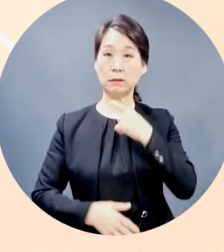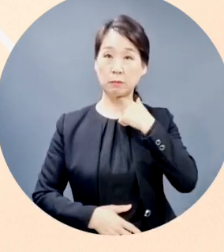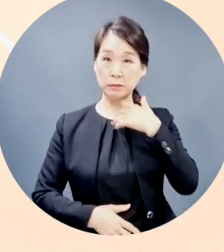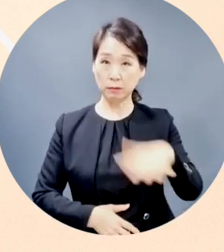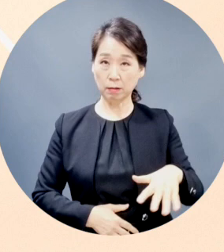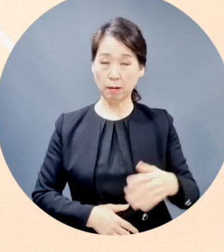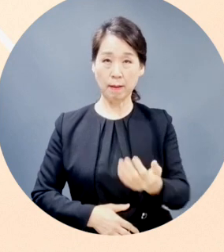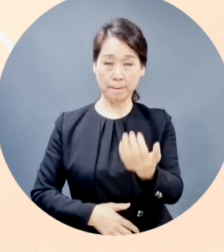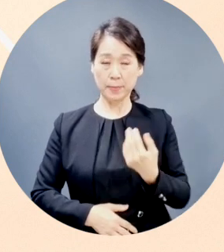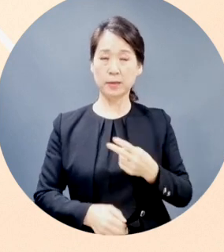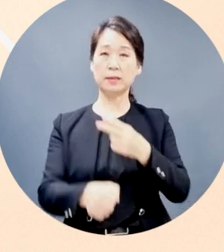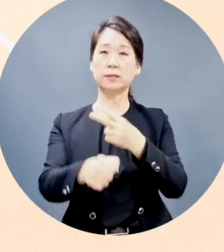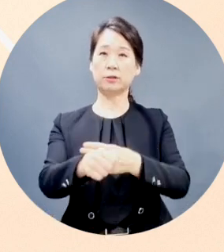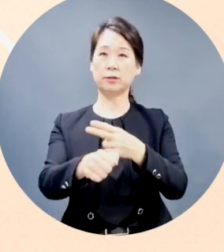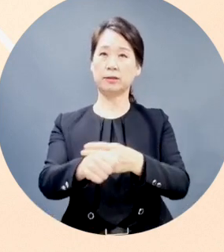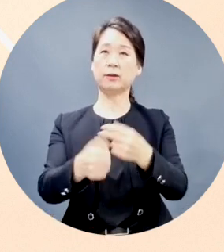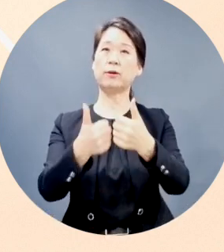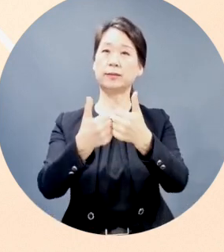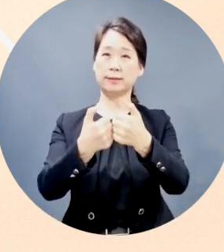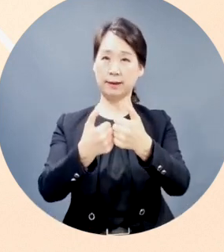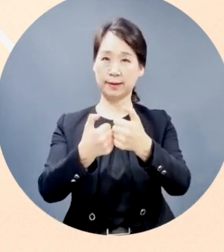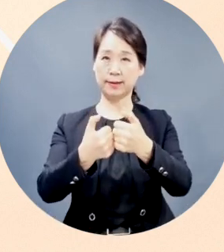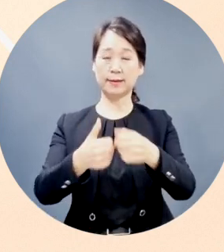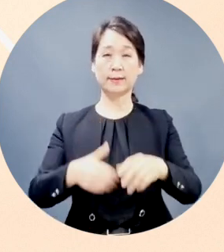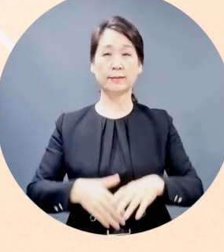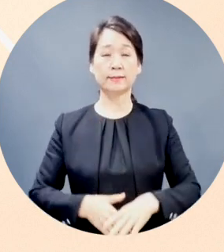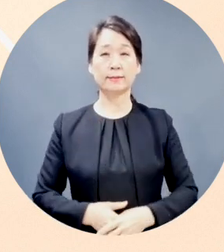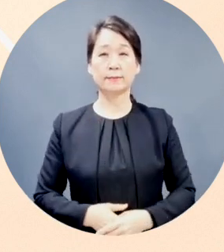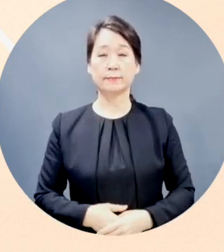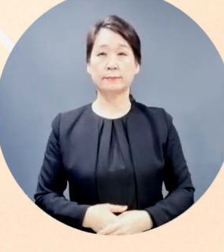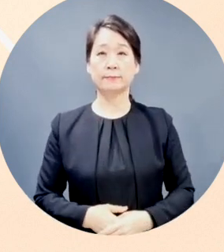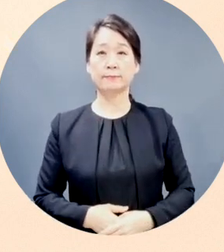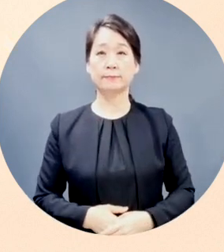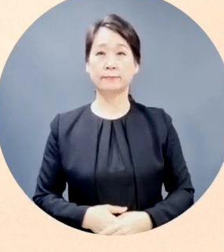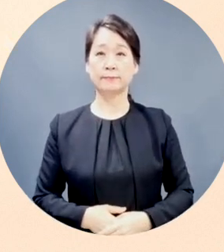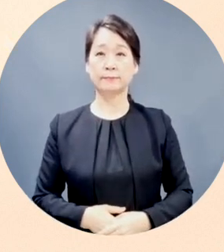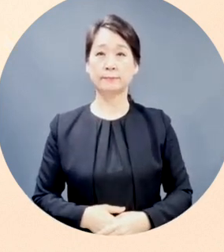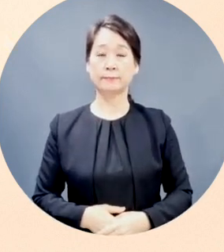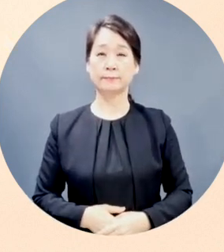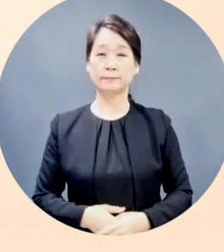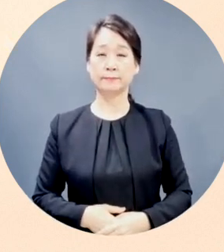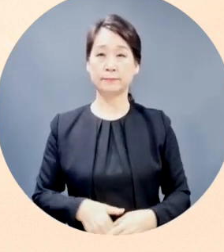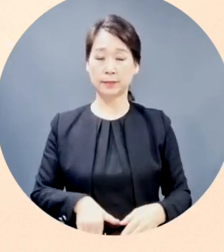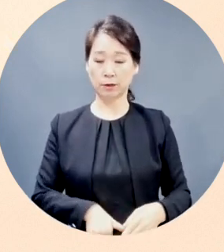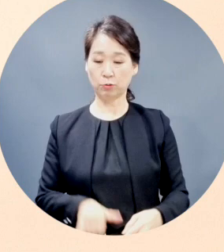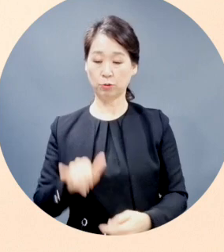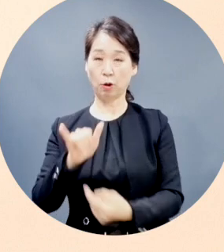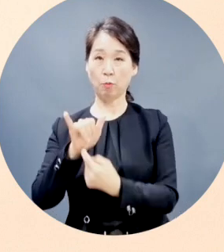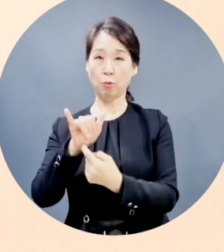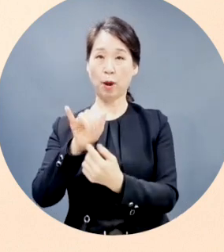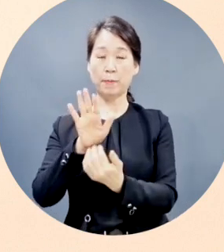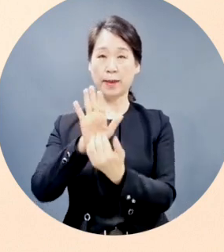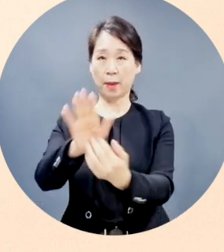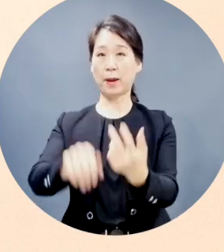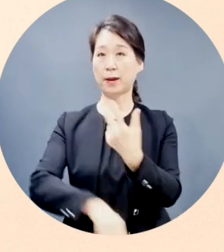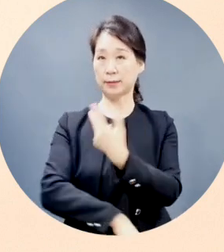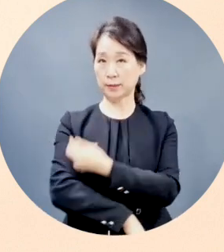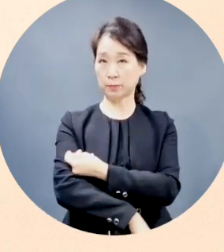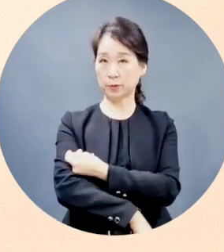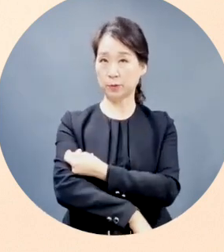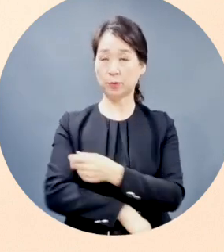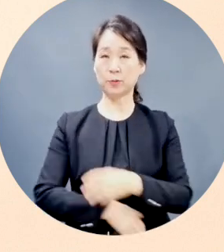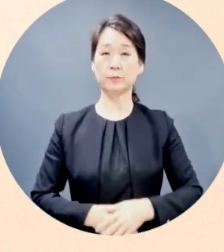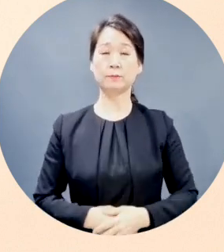없는 경우에는 사전에 검진 의사와 상의하시기 바랍니다. 다음은 자궁경부암 예방접종에 대해